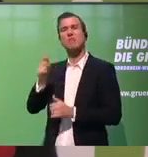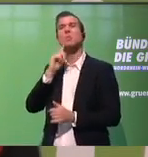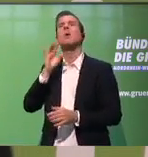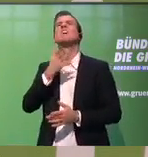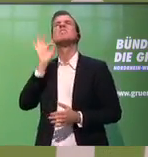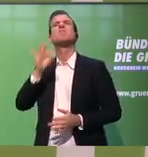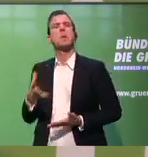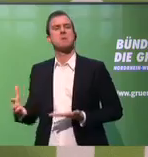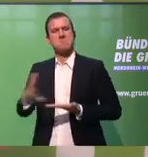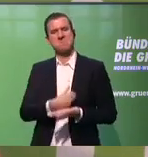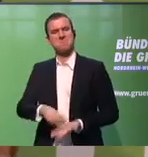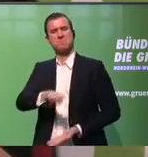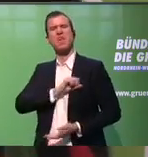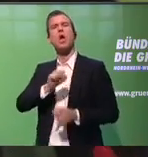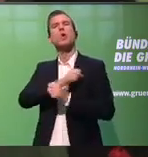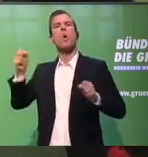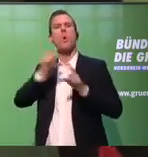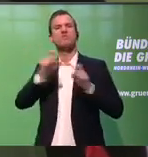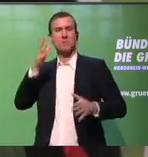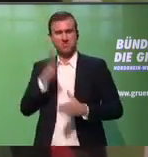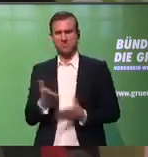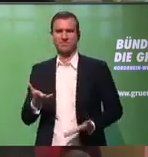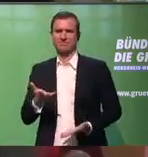hilft den Profitinteressen von Großunternehmen.